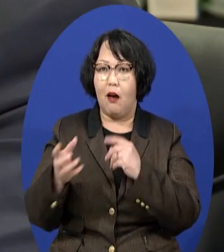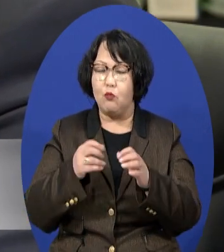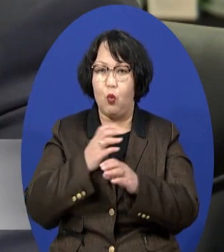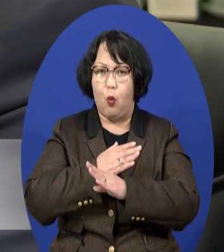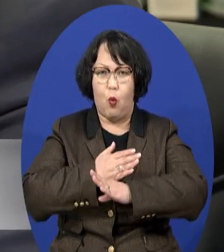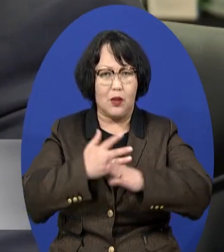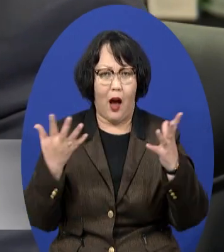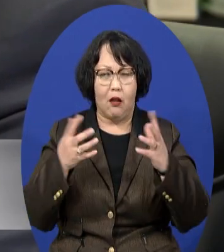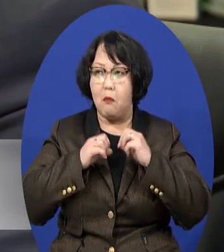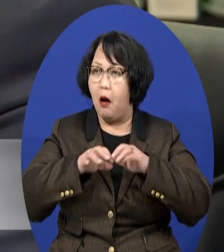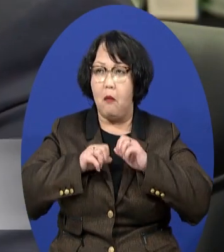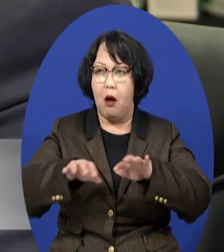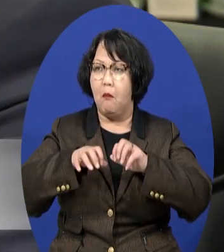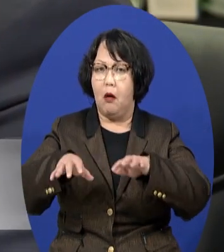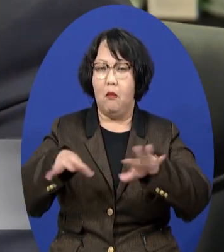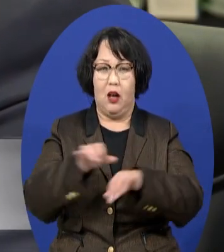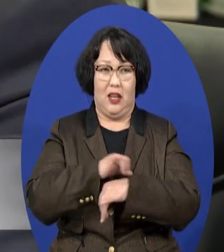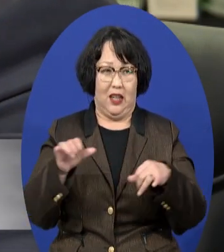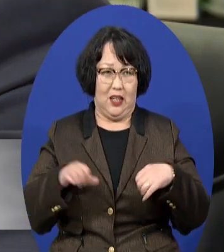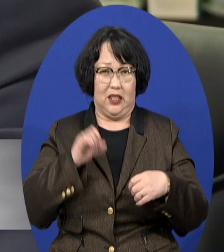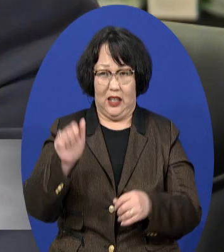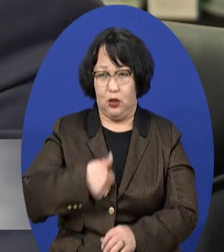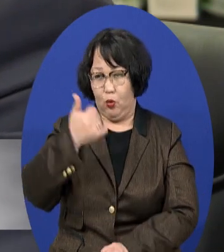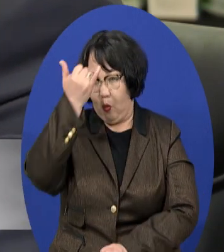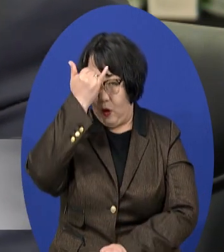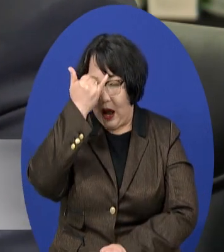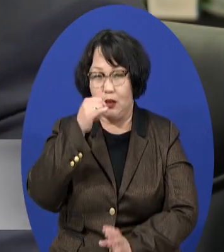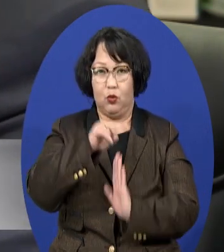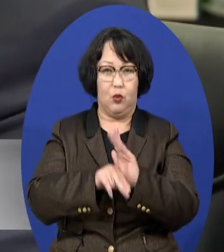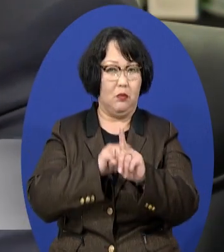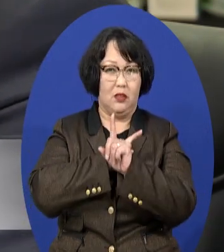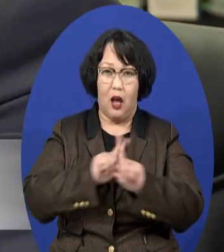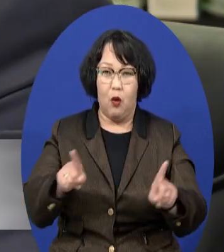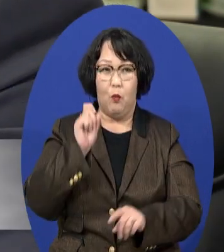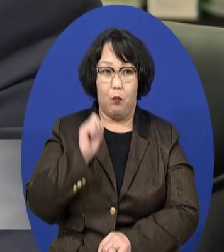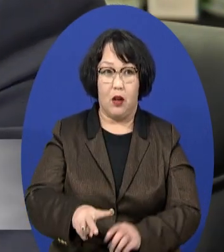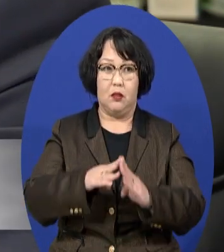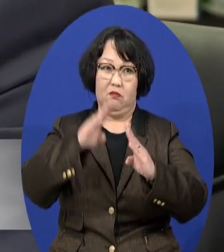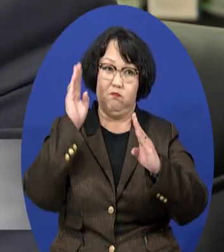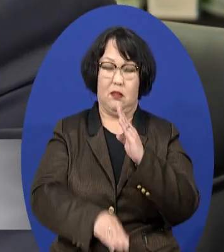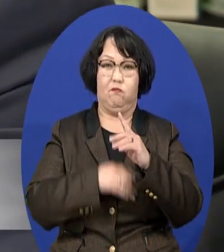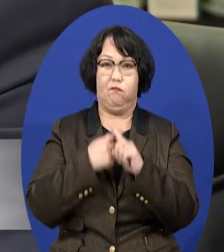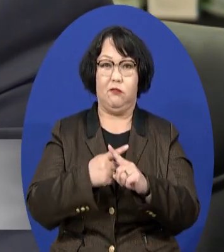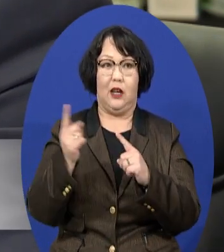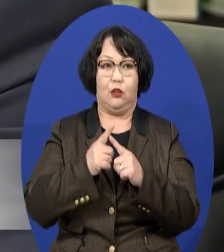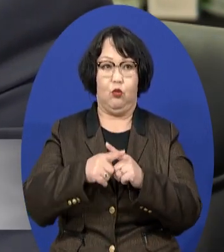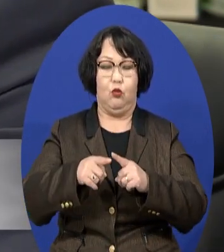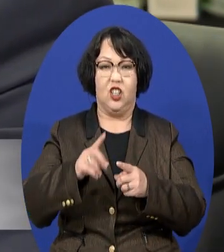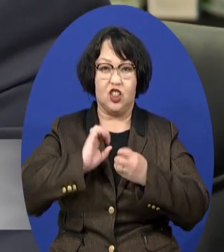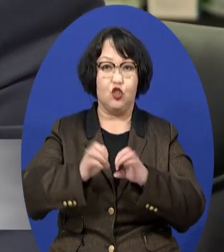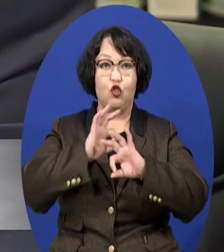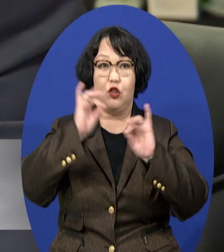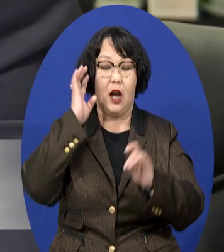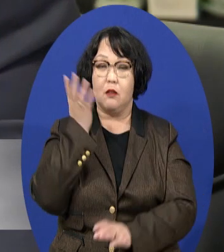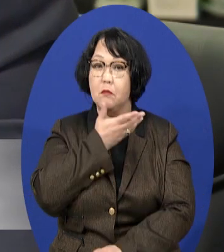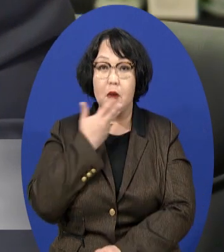дундрахгүй за иргэдийн оролцоо бас өшөө сайжрахгүй болвол хөл хорой тавихаас өөр аргагүй өнгөч байдалд орно. Ингэж